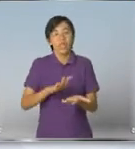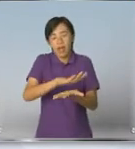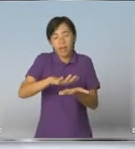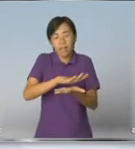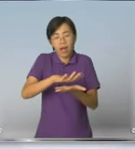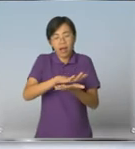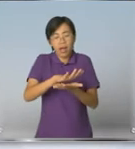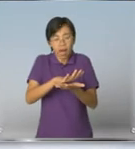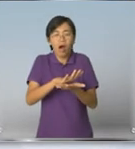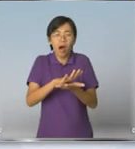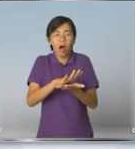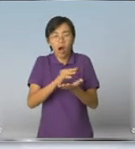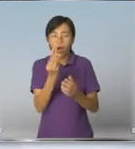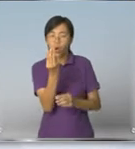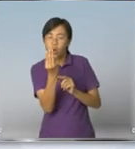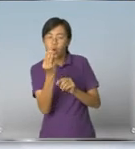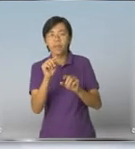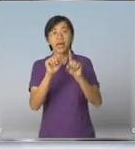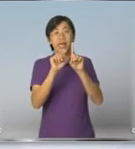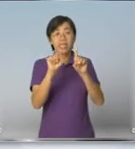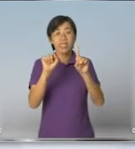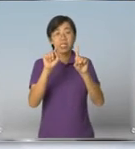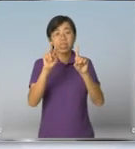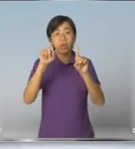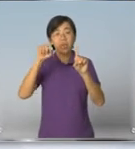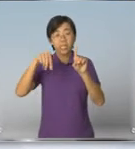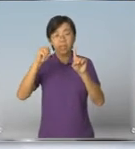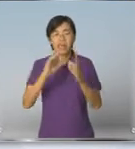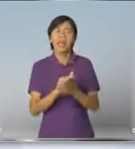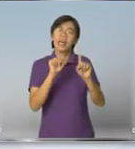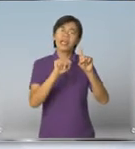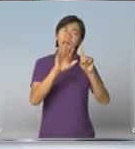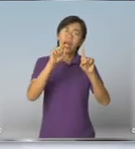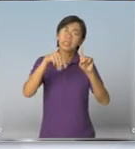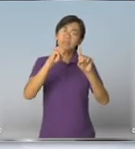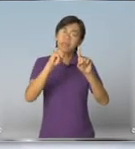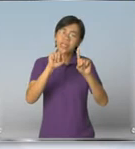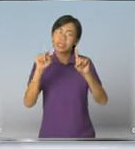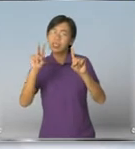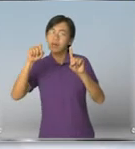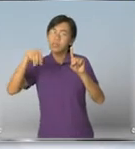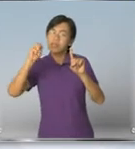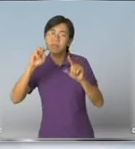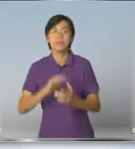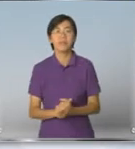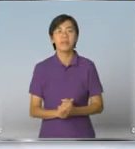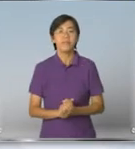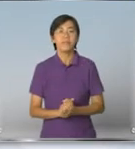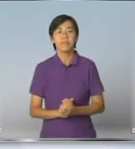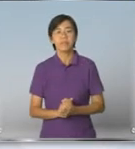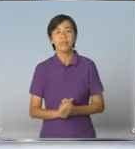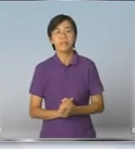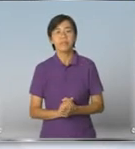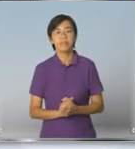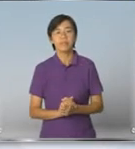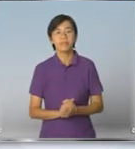ะครับอาจารย์ครับ เส้นผ่าศูนย์กลางประมาณ1เซนครึ่งถึง2เซนโดยประมาณ เพราะว่าอันนี้มันเซนหนึ่งใช่ไหมฮะตัวแป้งข้างนอกก็ต้องใหญ่กว่าใช่